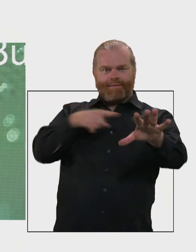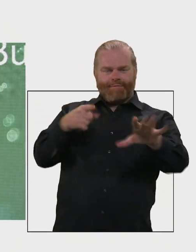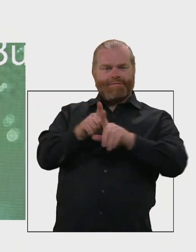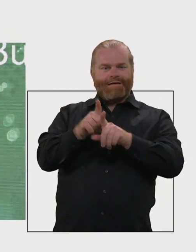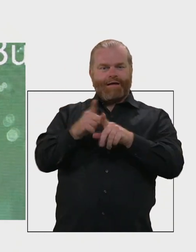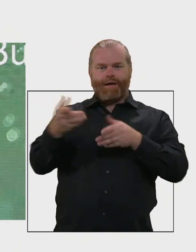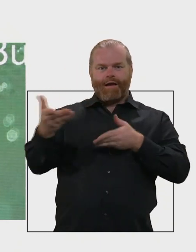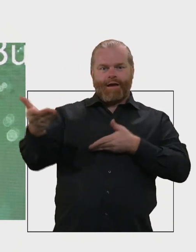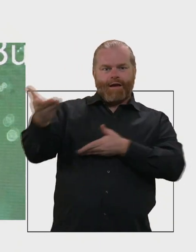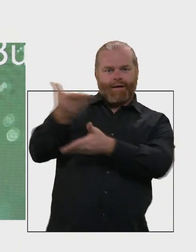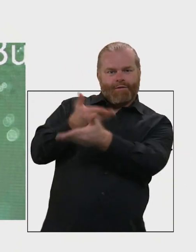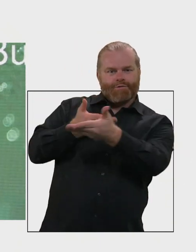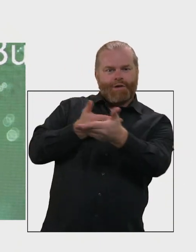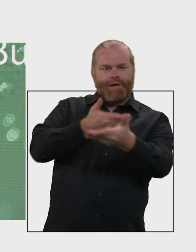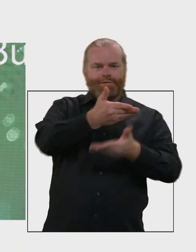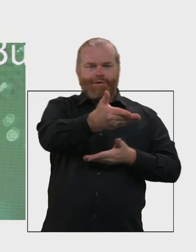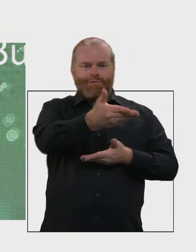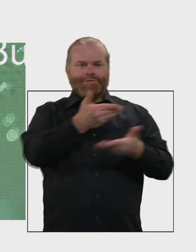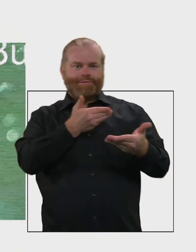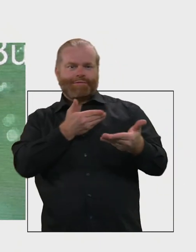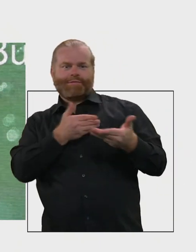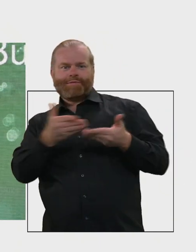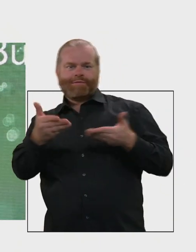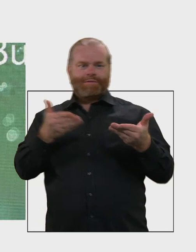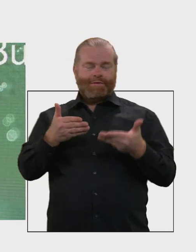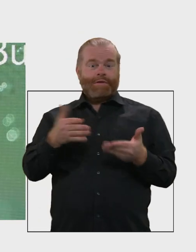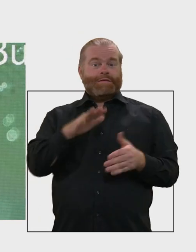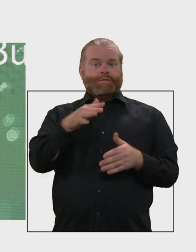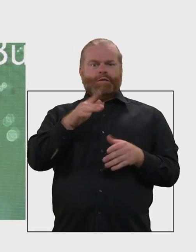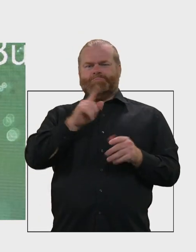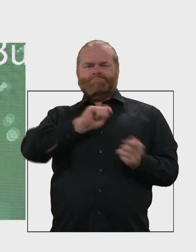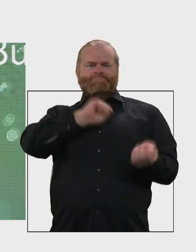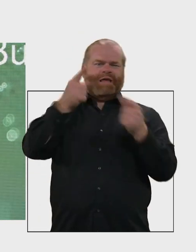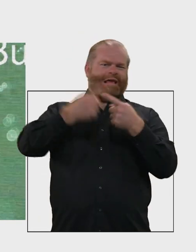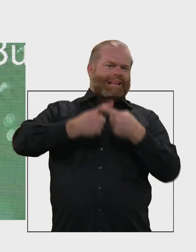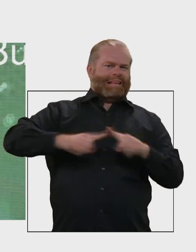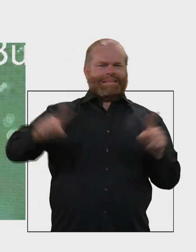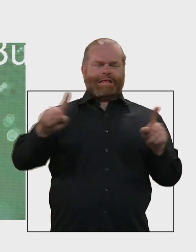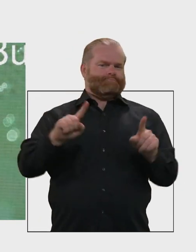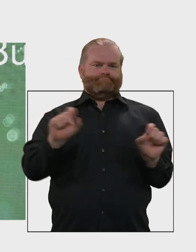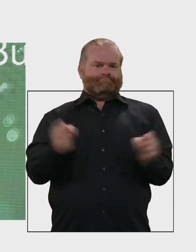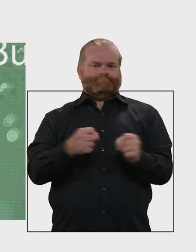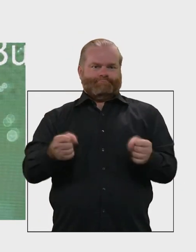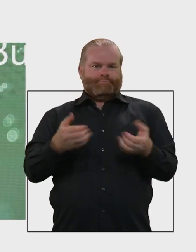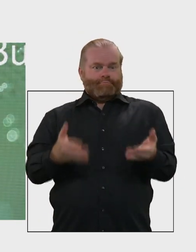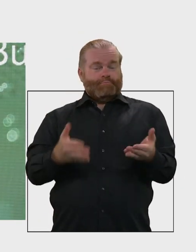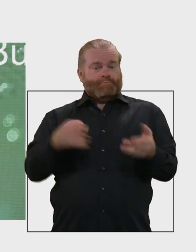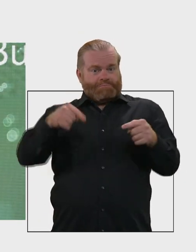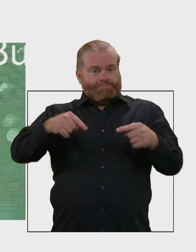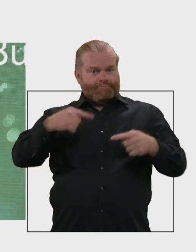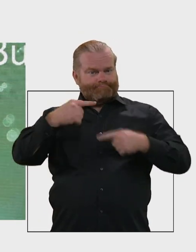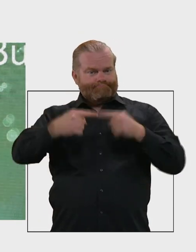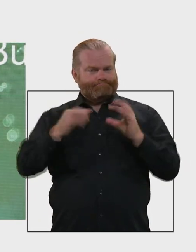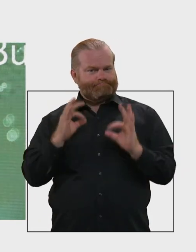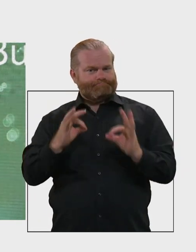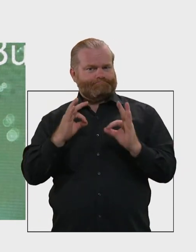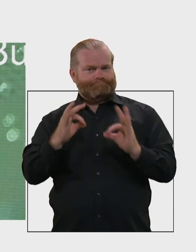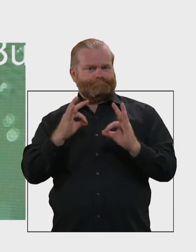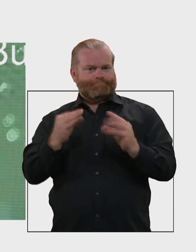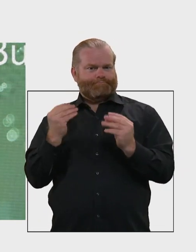Sie sind hier sehr günstig gelaufen, weil wir, wie gesagt, zeitig mit dabei waren, weil wir effektiv mitgestalten konnten in diesem